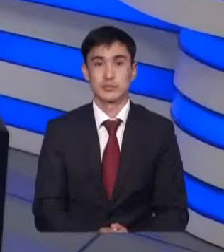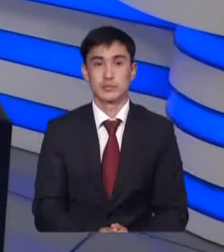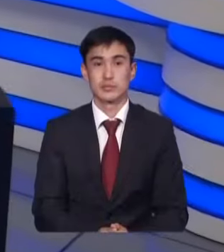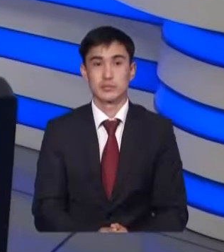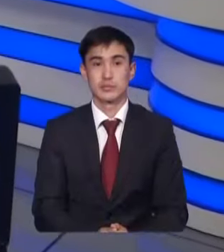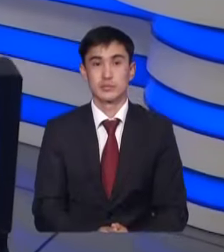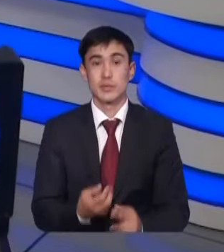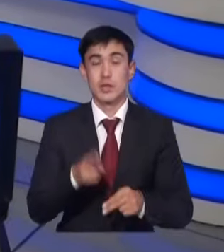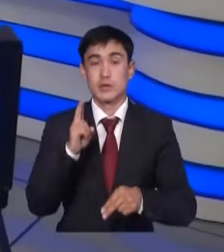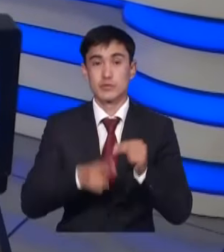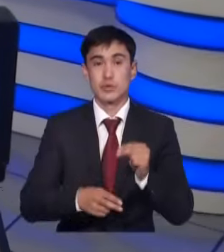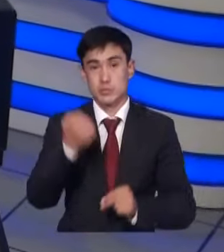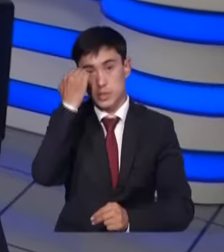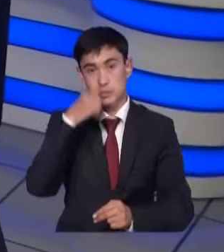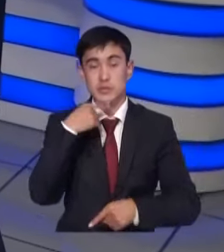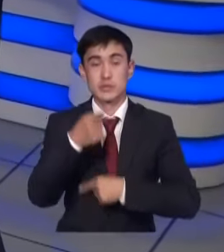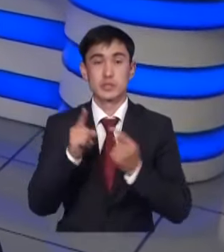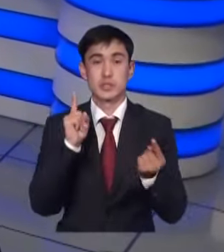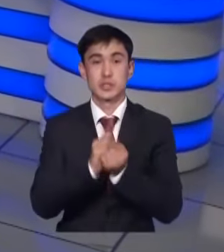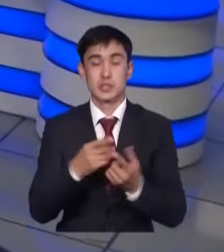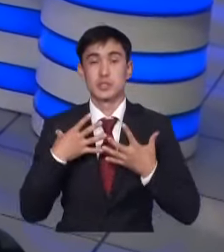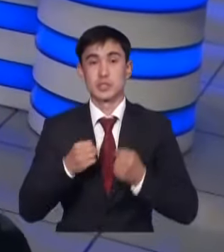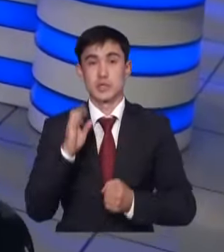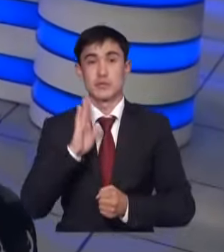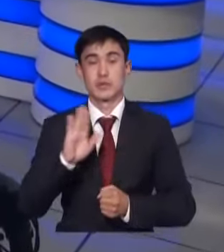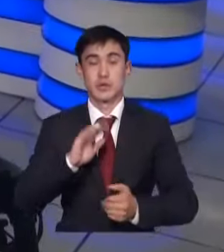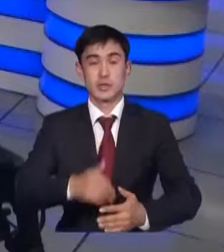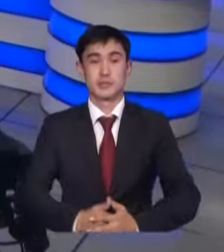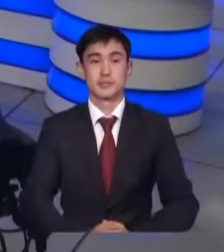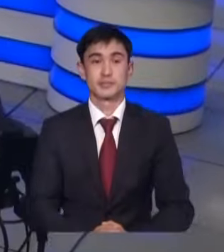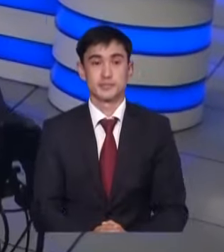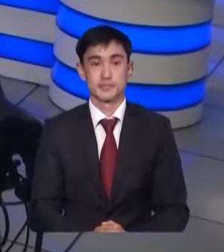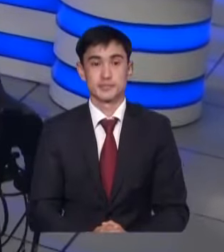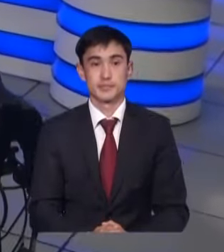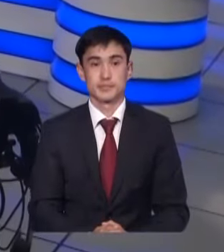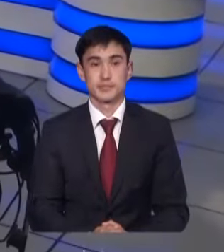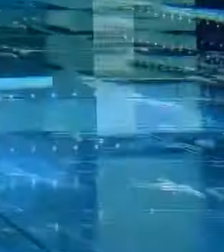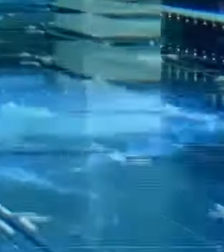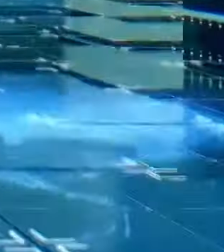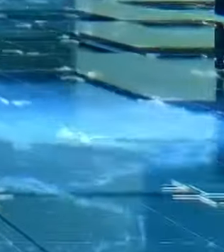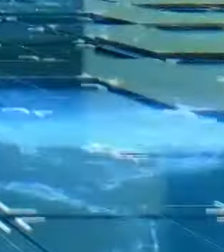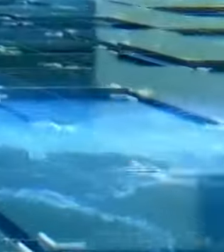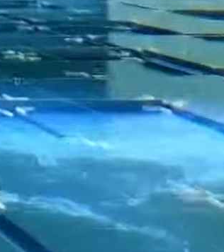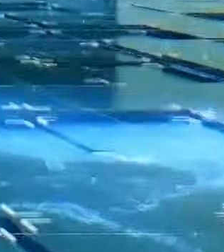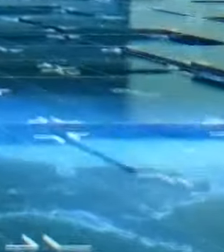На этом у меня все. Оставайтесь на телеканале Жетісу и будьте в курсе новостей. До свидания.